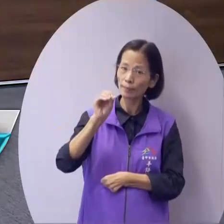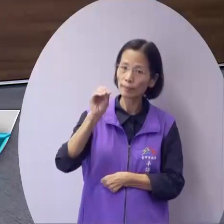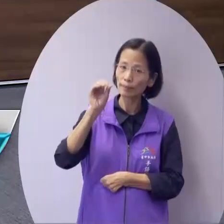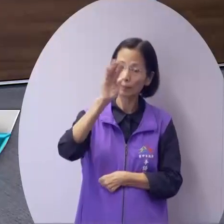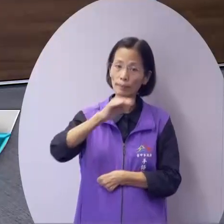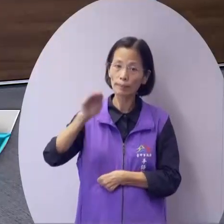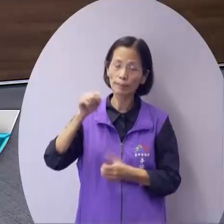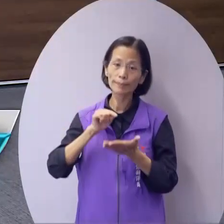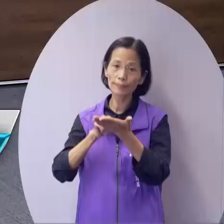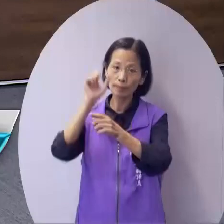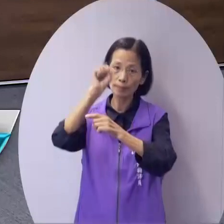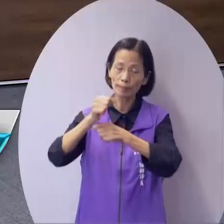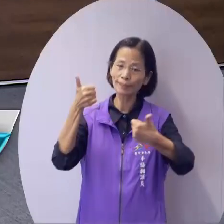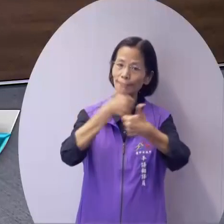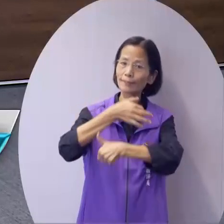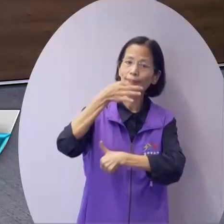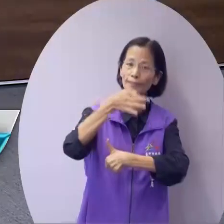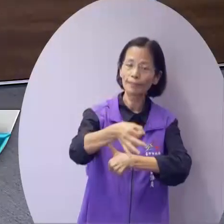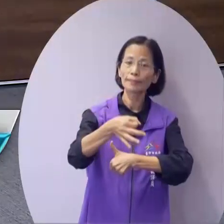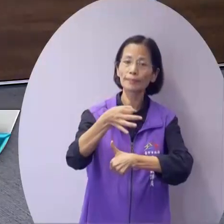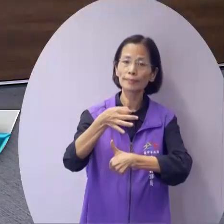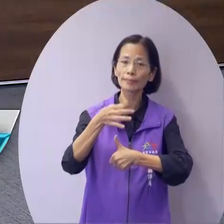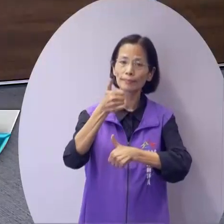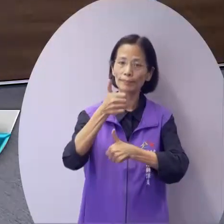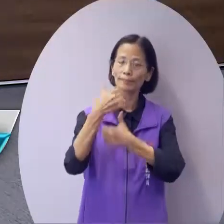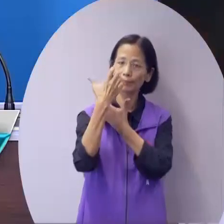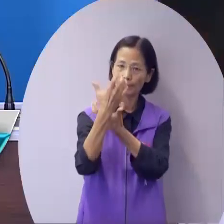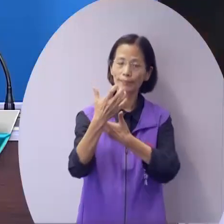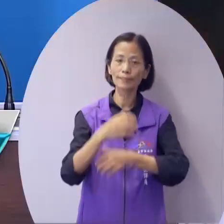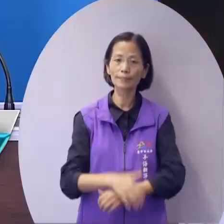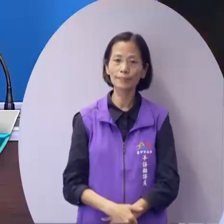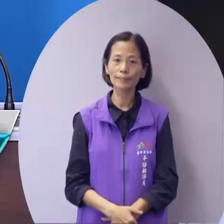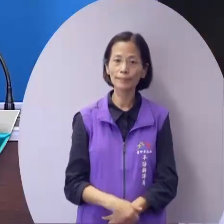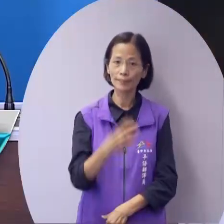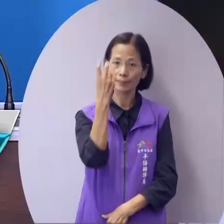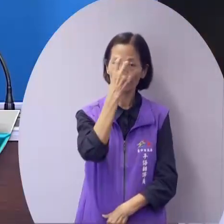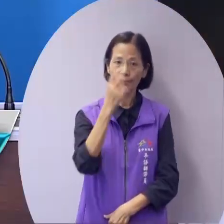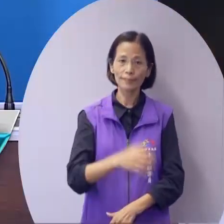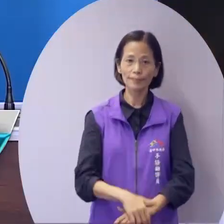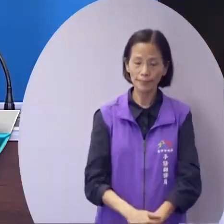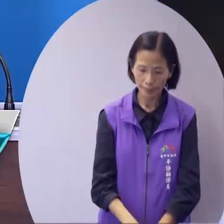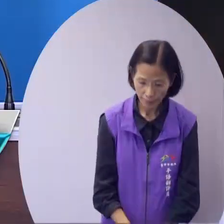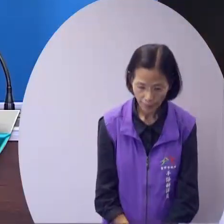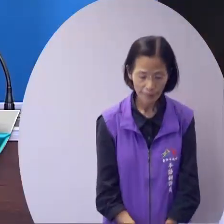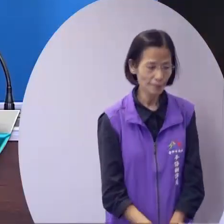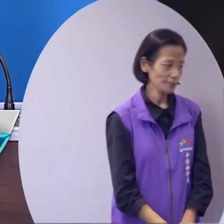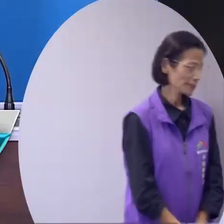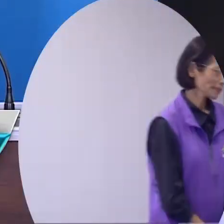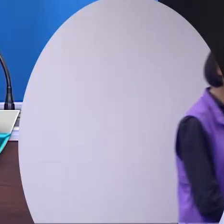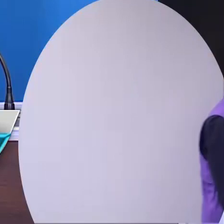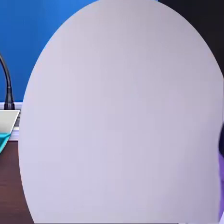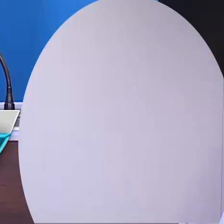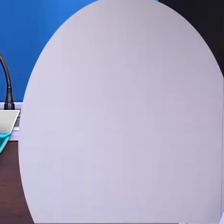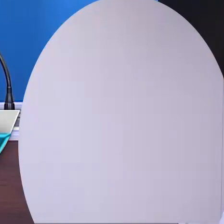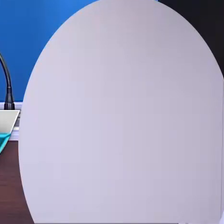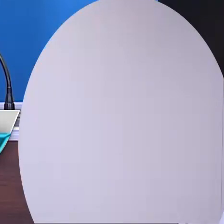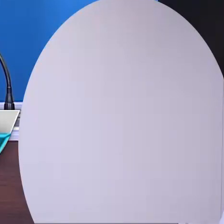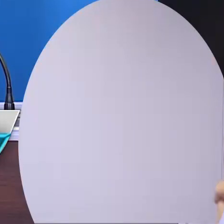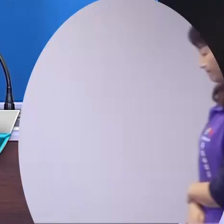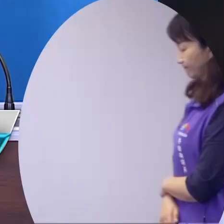911万1000元。您请同意办理先行垫付，敬请审议。 请问大家有没有意见？